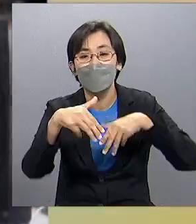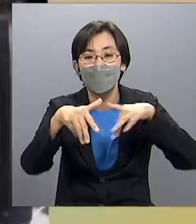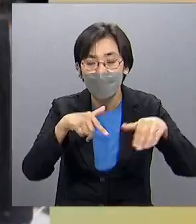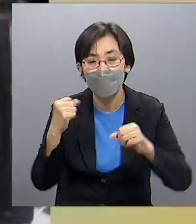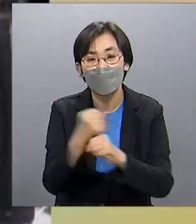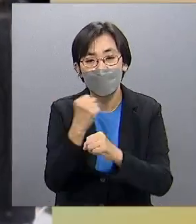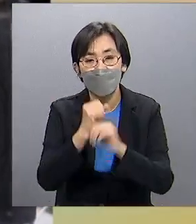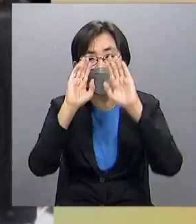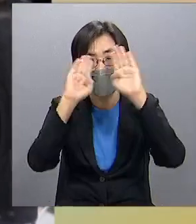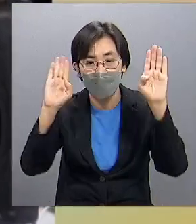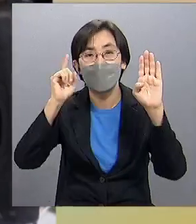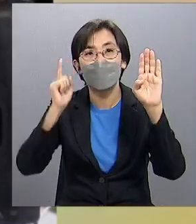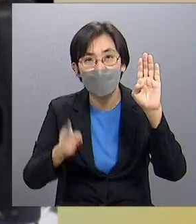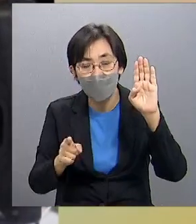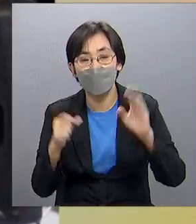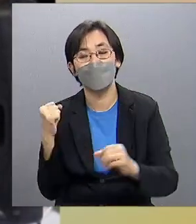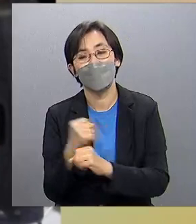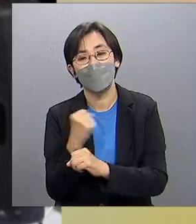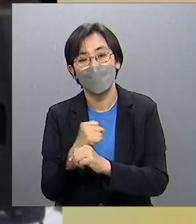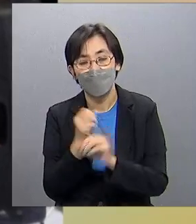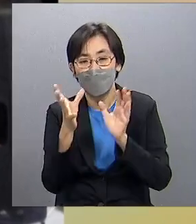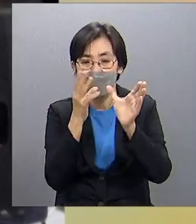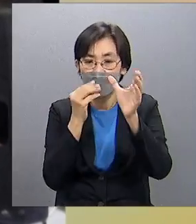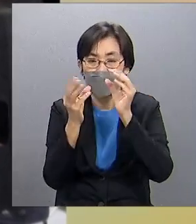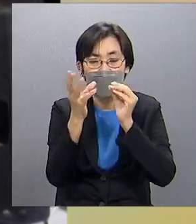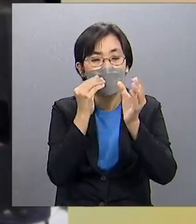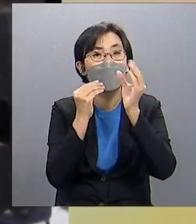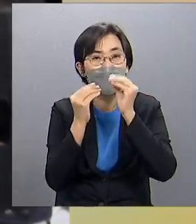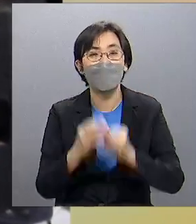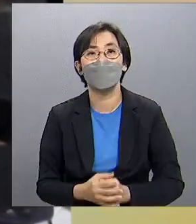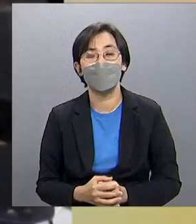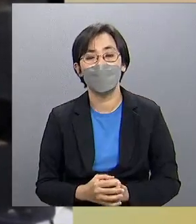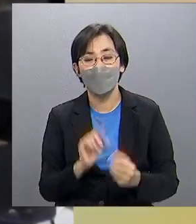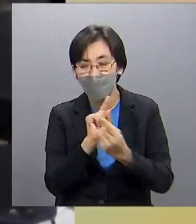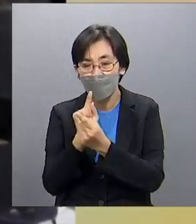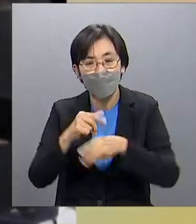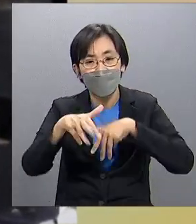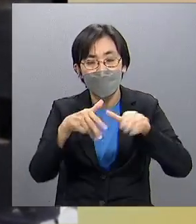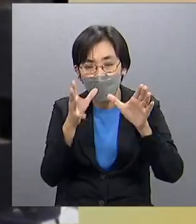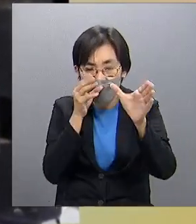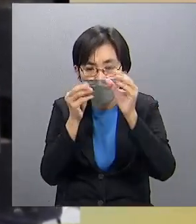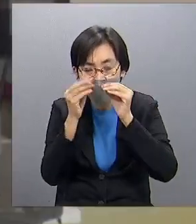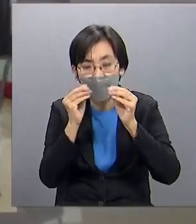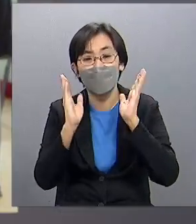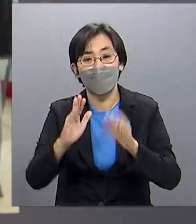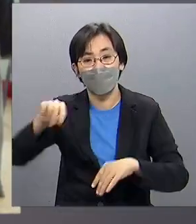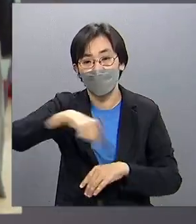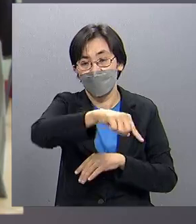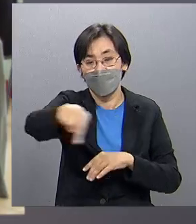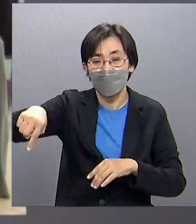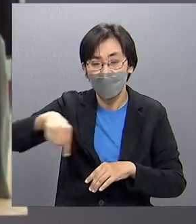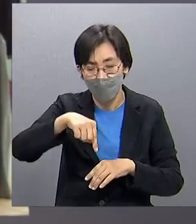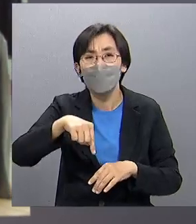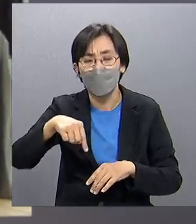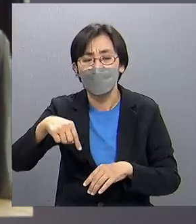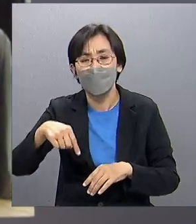ริงได้ไปเรียนรู้ผู้คนเพราะว่าผู้ต้องโทษจำนวนหลายคนที่เข้าไปอยู่